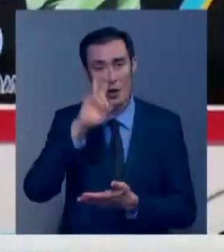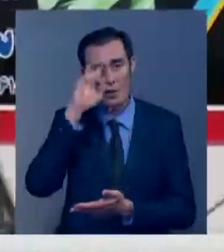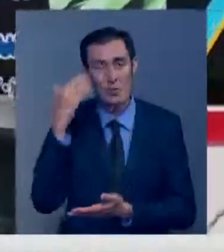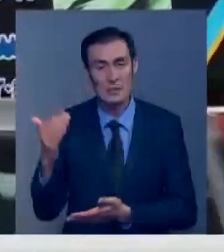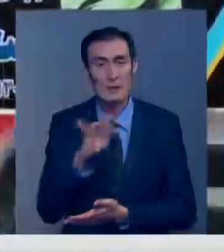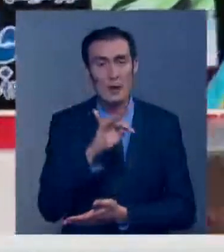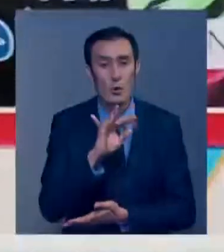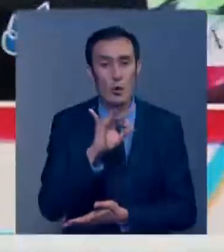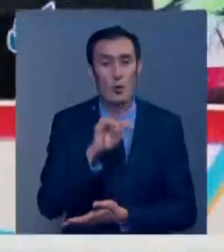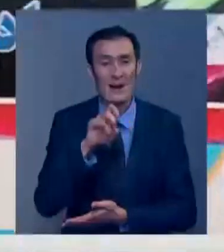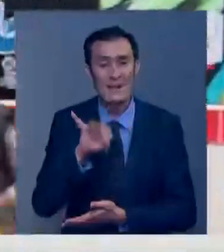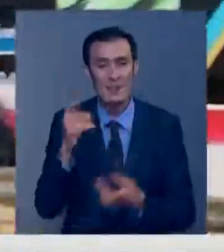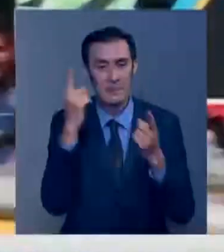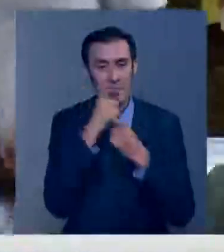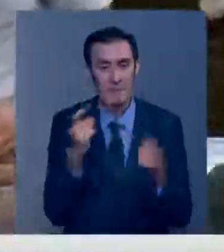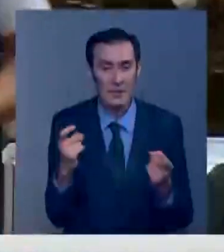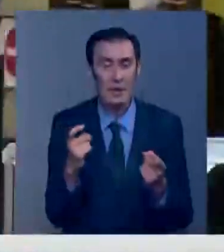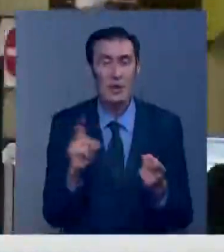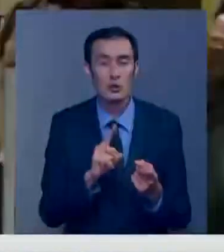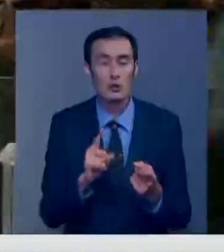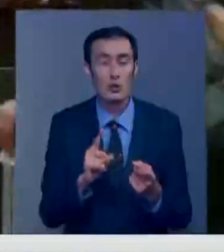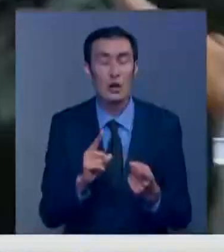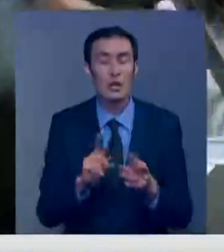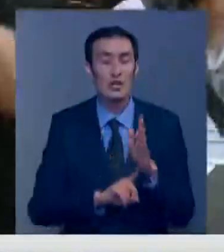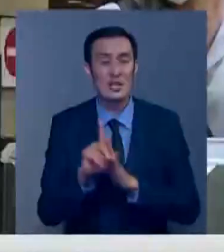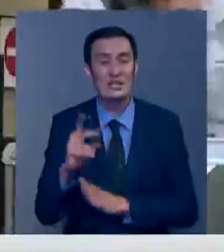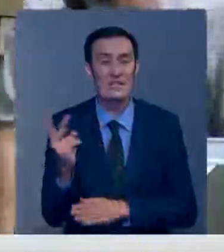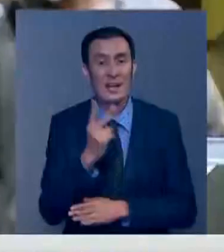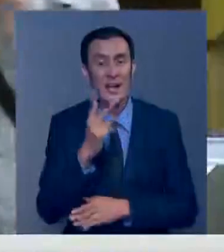Хасан Роухани объявил, Иран переживает